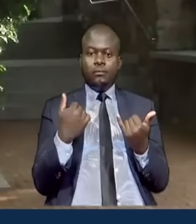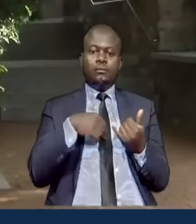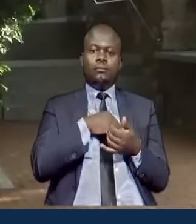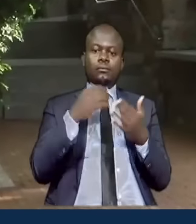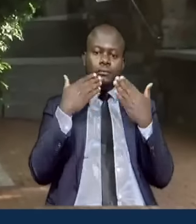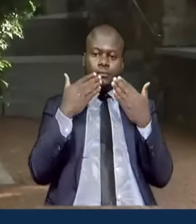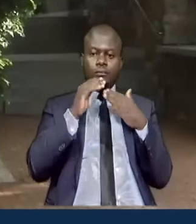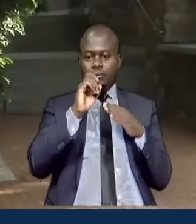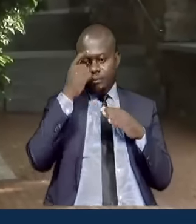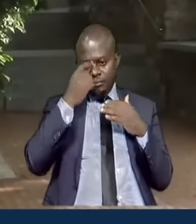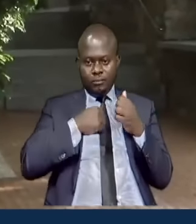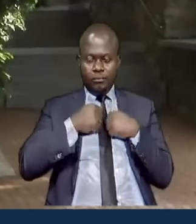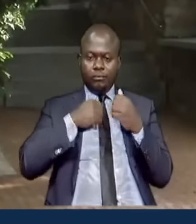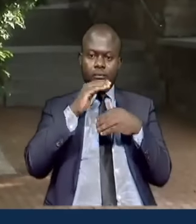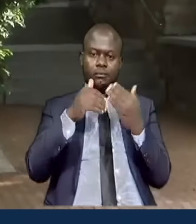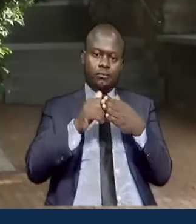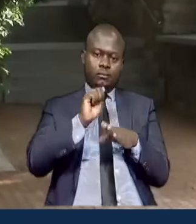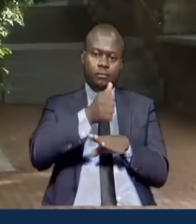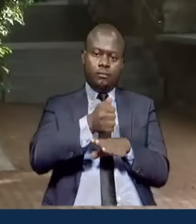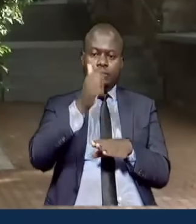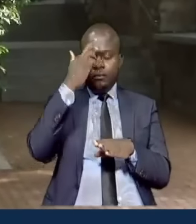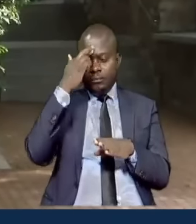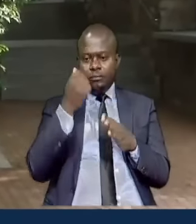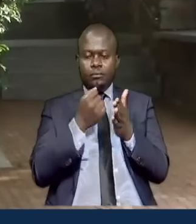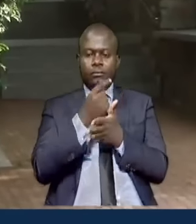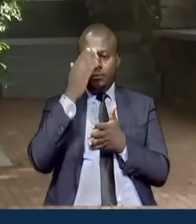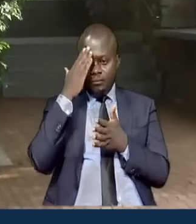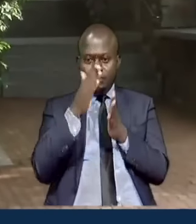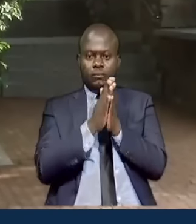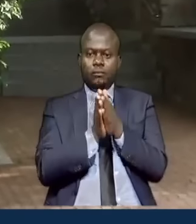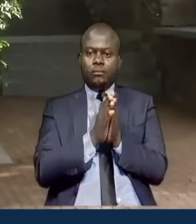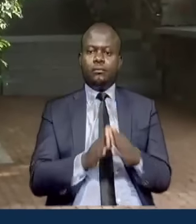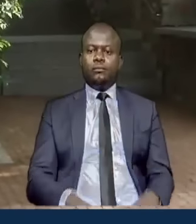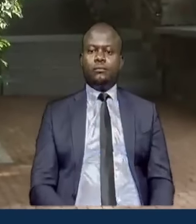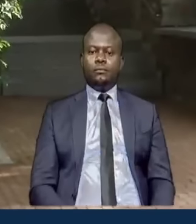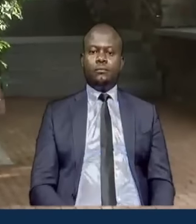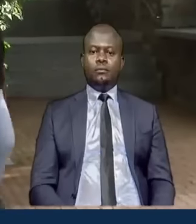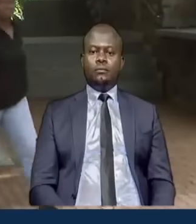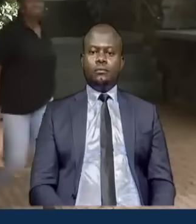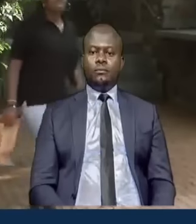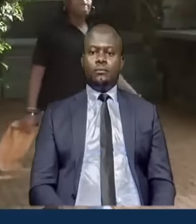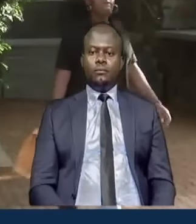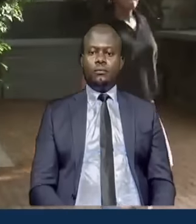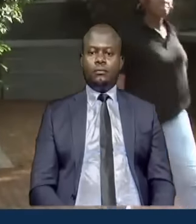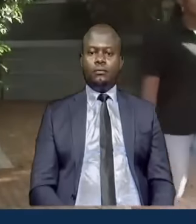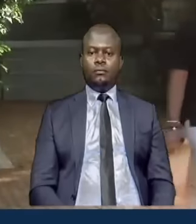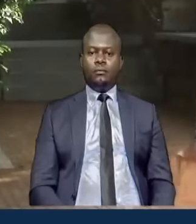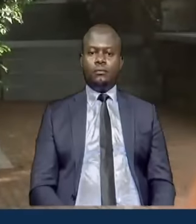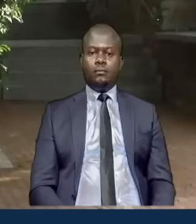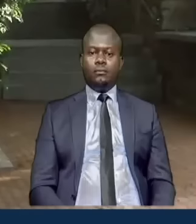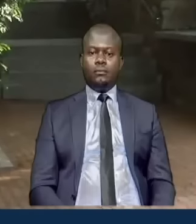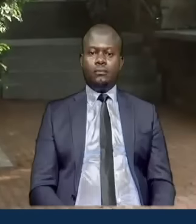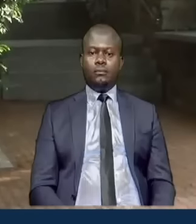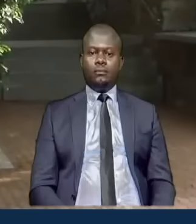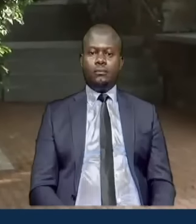turashima guverinoma y'u Rwanda yashyizeho izi nzibutso zituma tumenya aya mateka. So we appreciate the fact that the